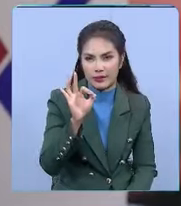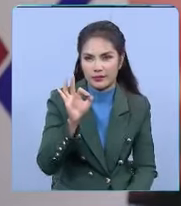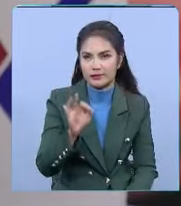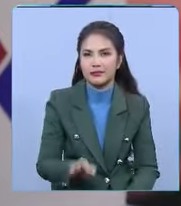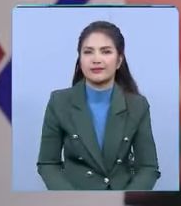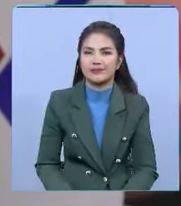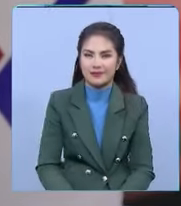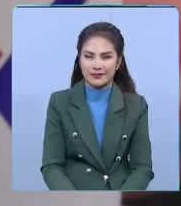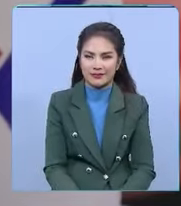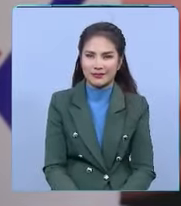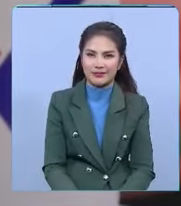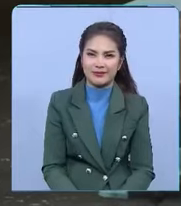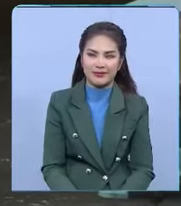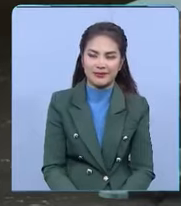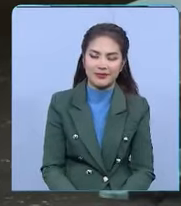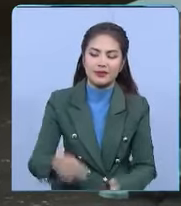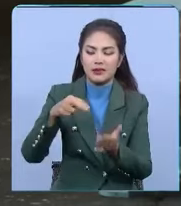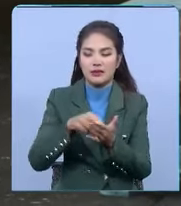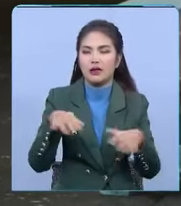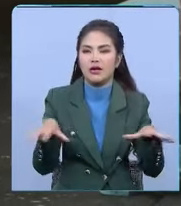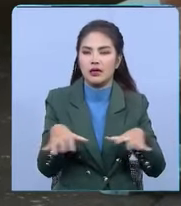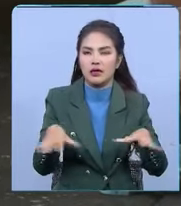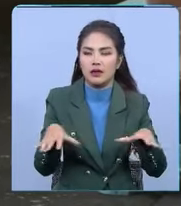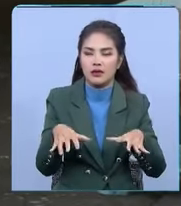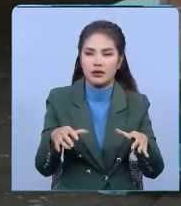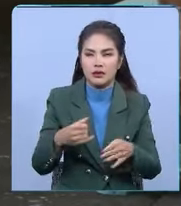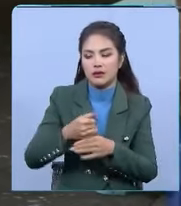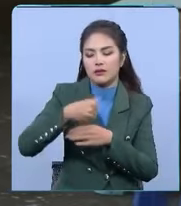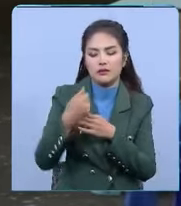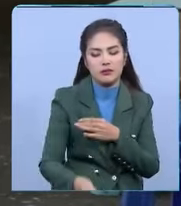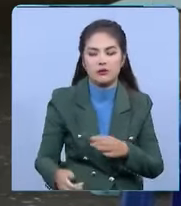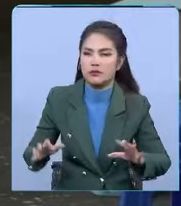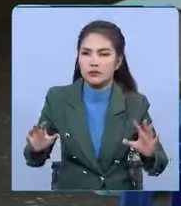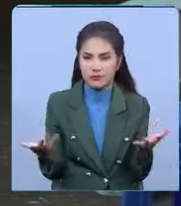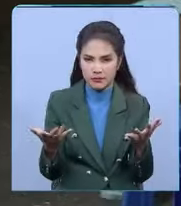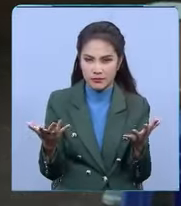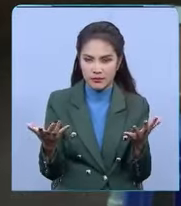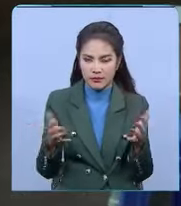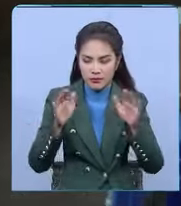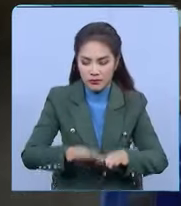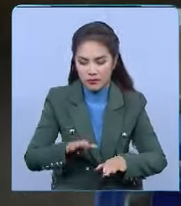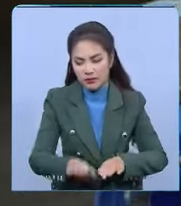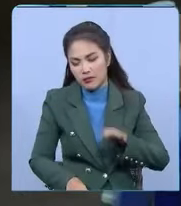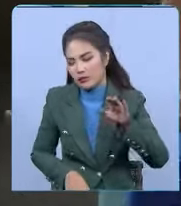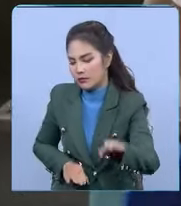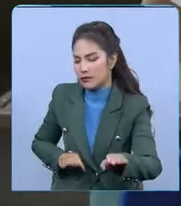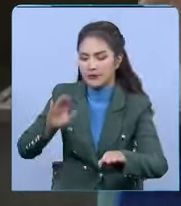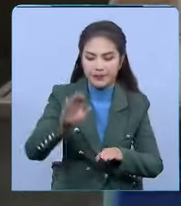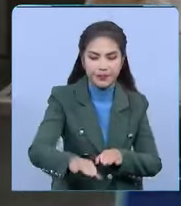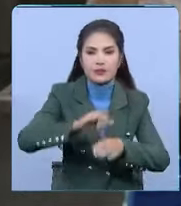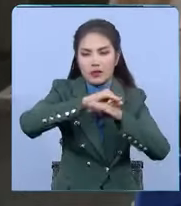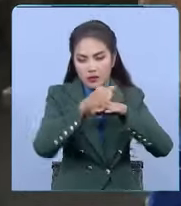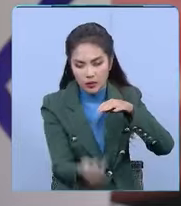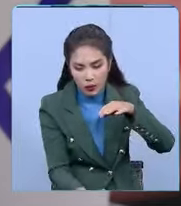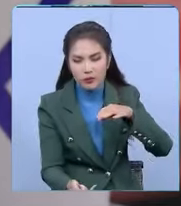9ตกครับเพราะทุกคนยืนนิ่งๆฮะ1 2 3 4 5แต่คนที่นี่นะฮะก็คือคนที่9ครับตกลงไปนะเลข9นะ